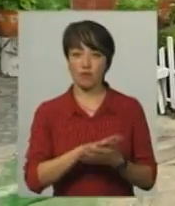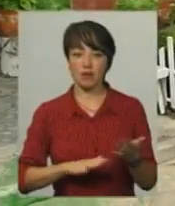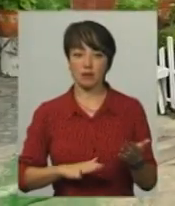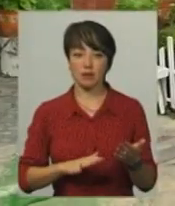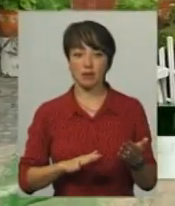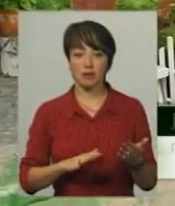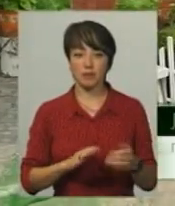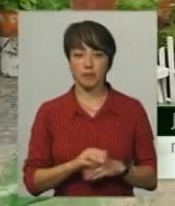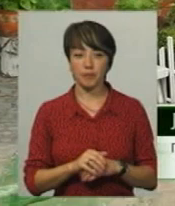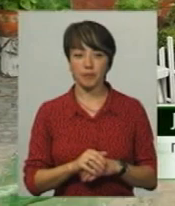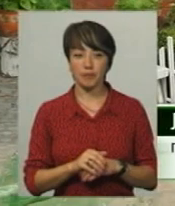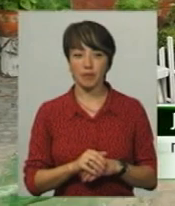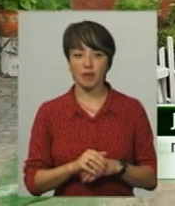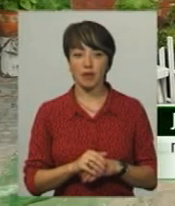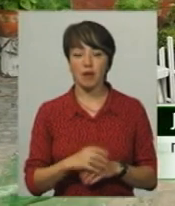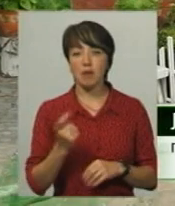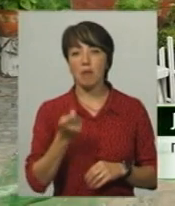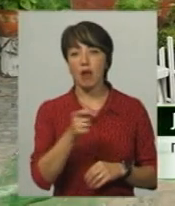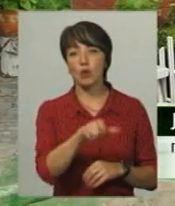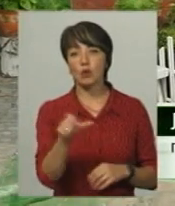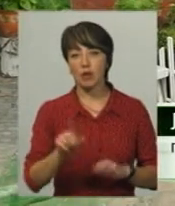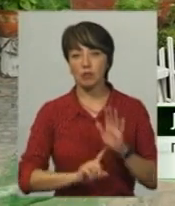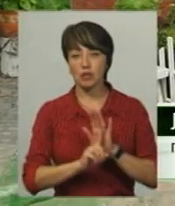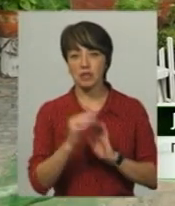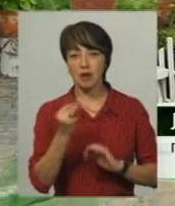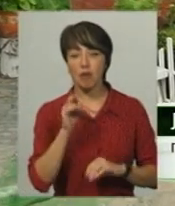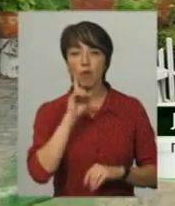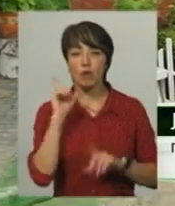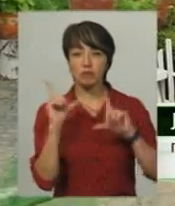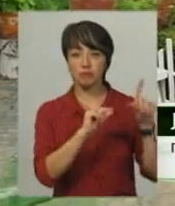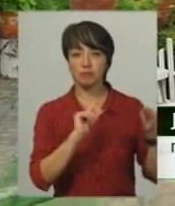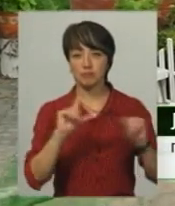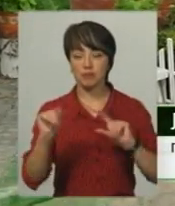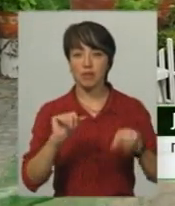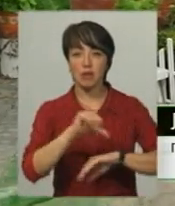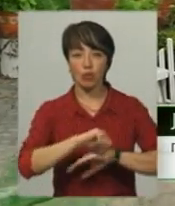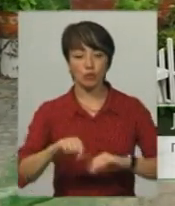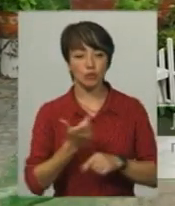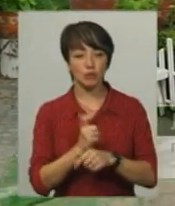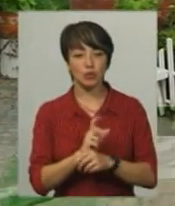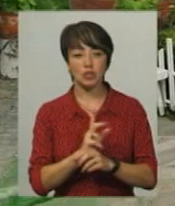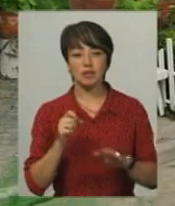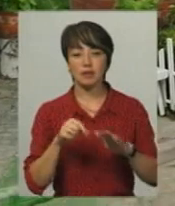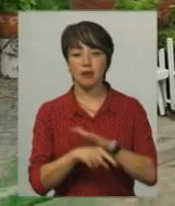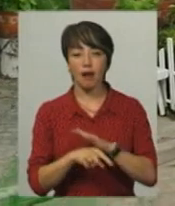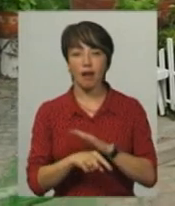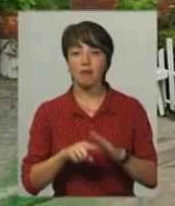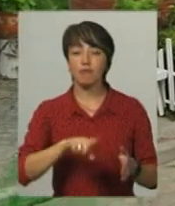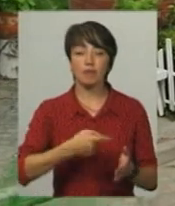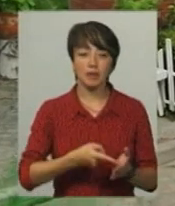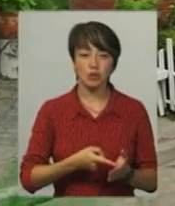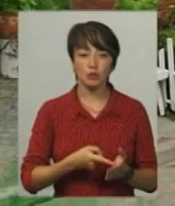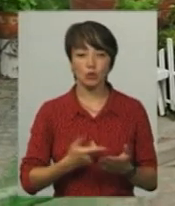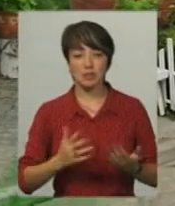Помало людей стало цікавитися. Чи більшість молоді почала виїжджати за кордон, більшість всі тікали з села в місто.